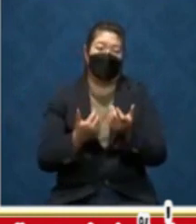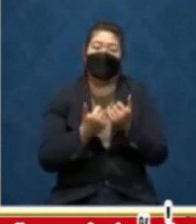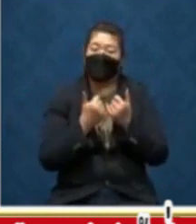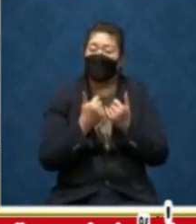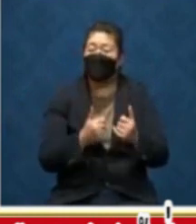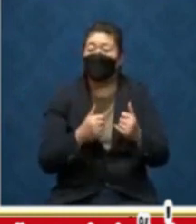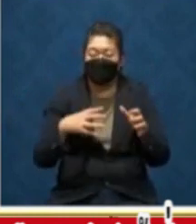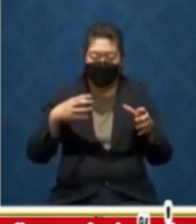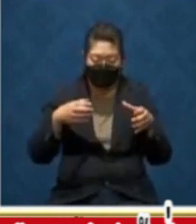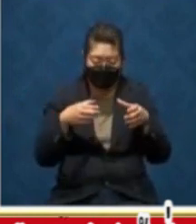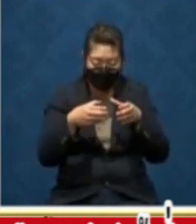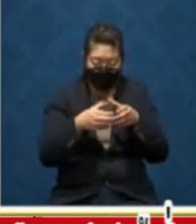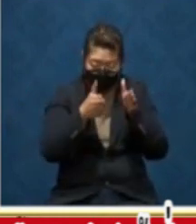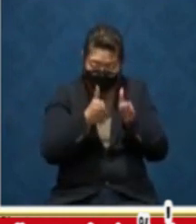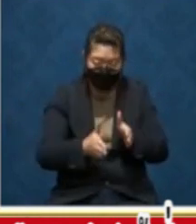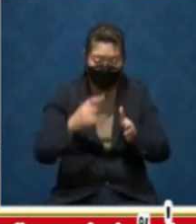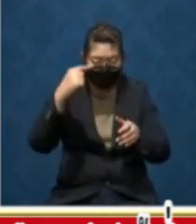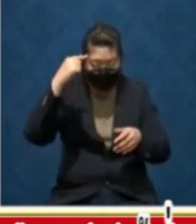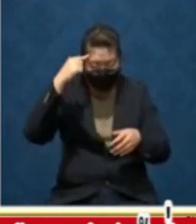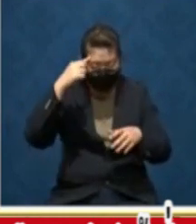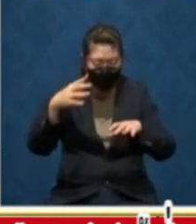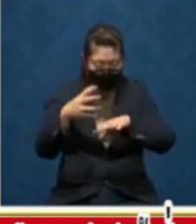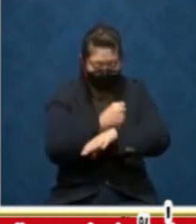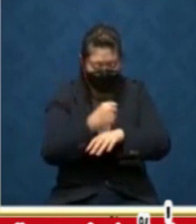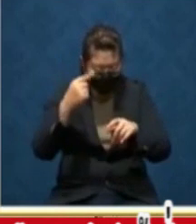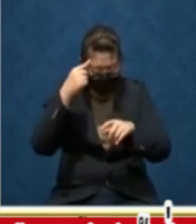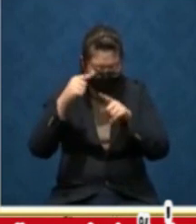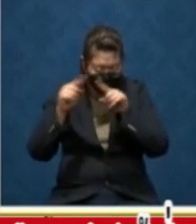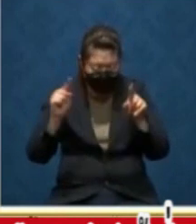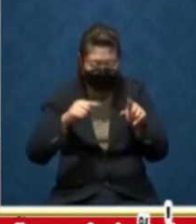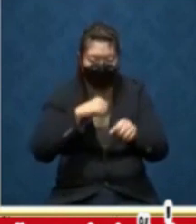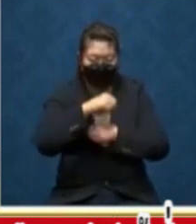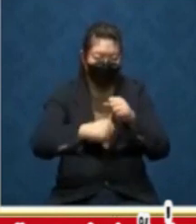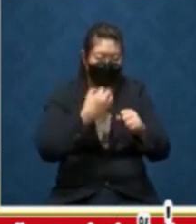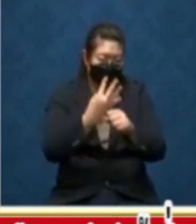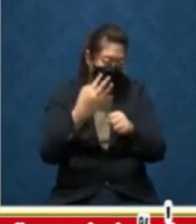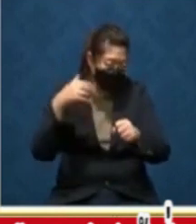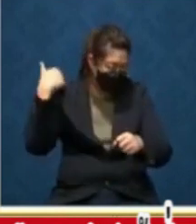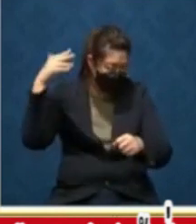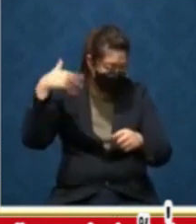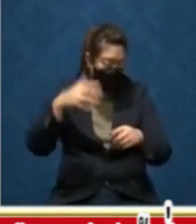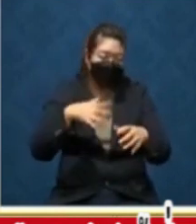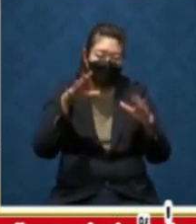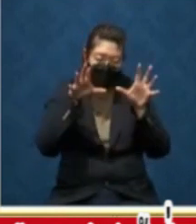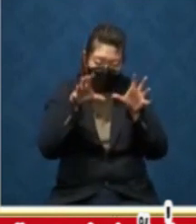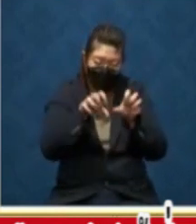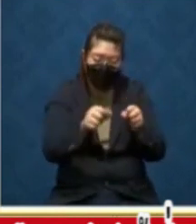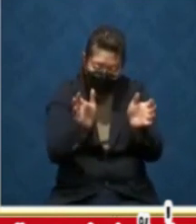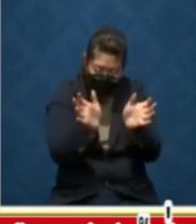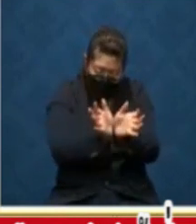ผู้ที่มีความคิดเห็นต่างทางการเมืองเนี่ยเยอะในรอบ 4ปีที่ผ่านมาเนี่ยเพราะอะไร